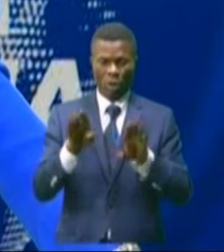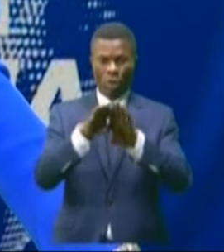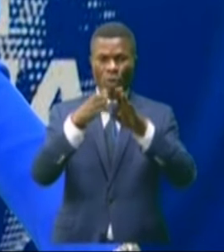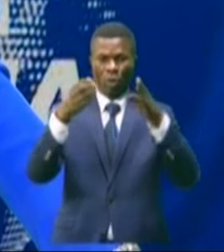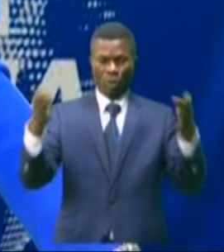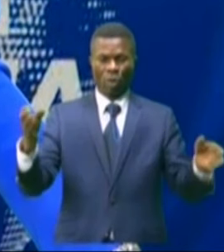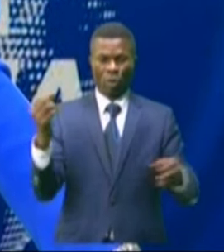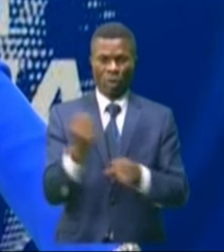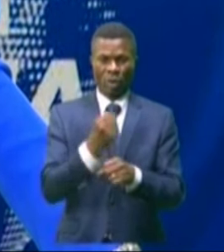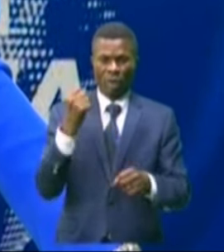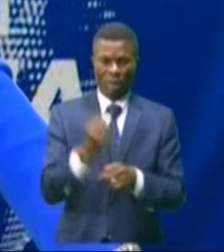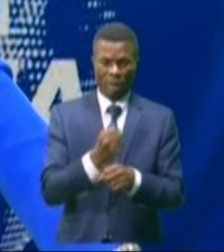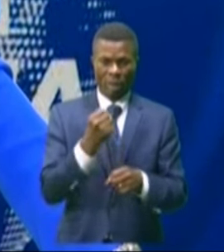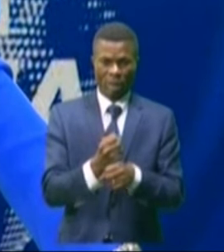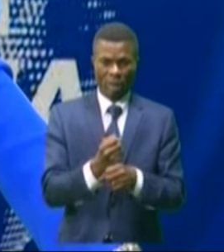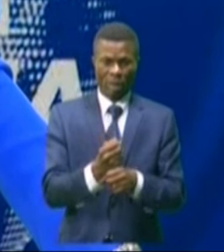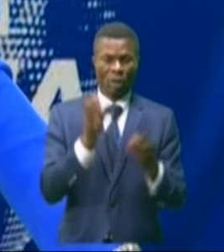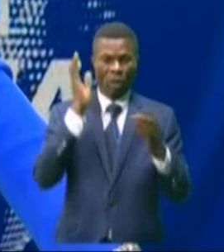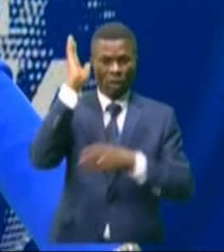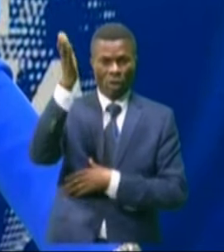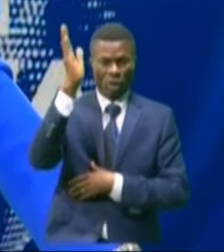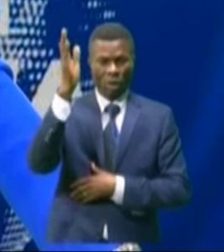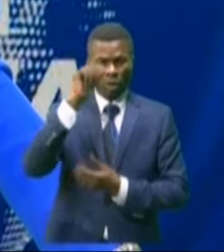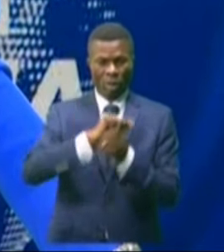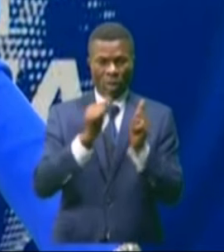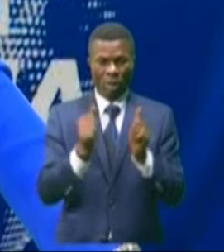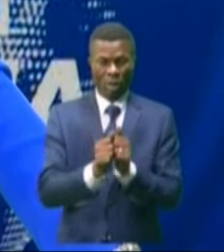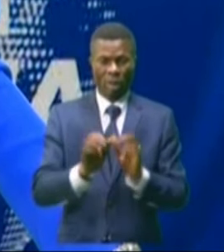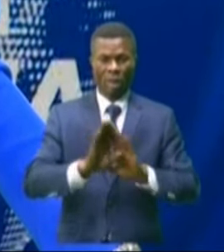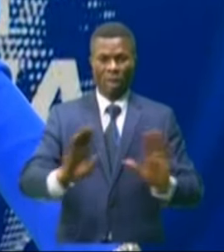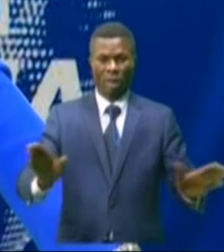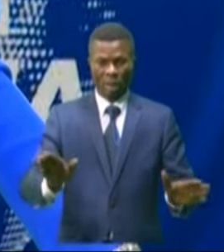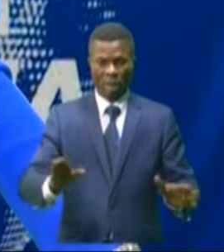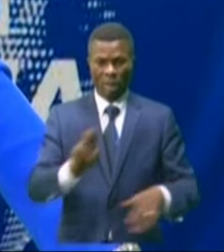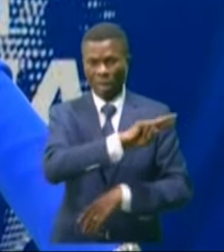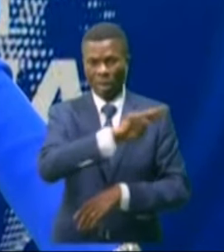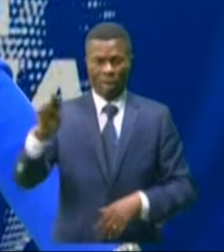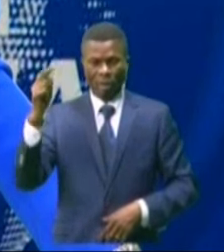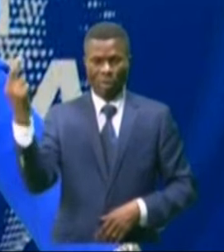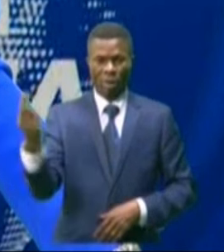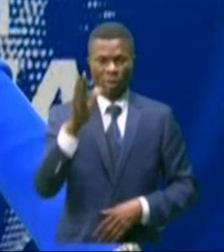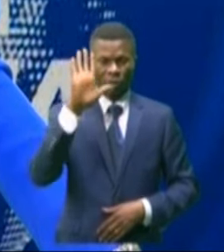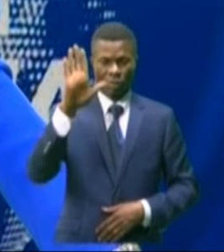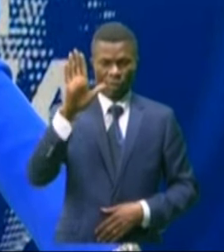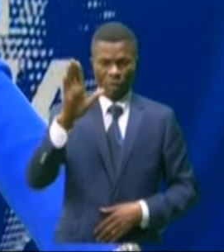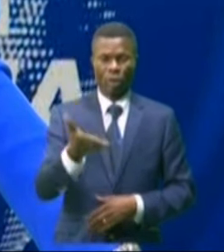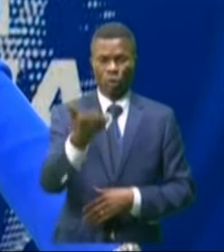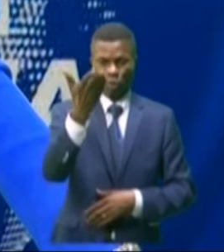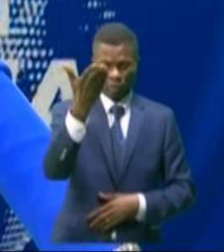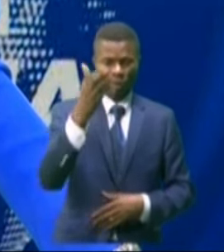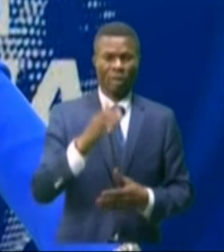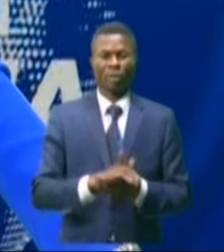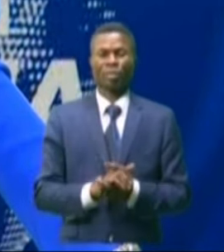l'ouverture des travaux des conférences sur les performances 2025. Ricky Zouziloya.